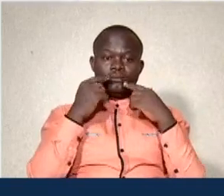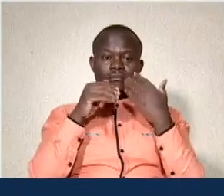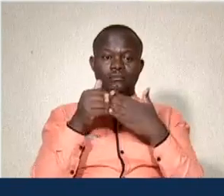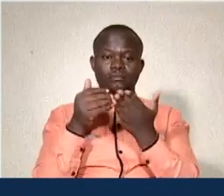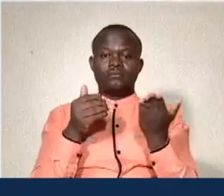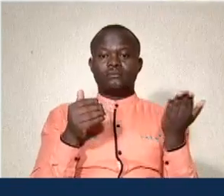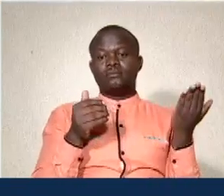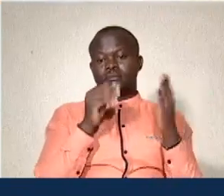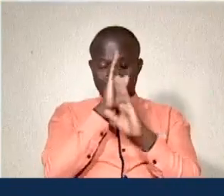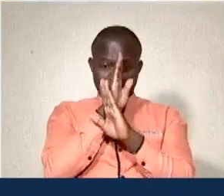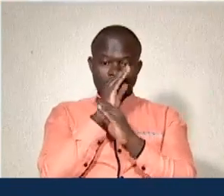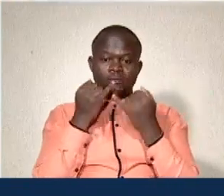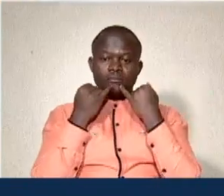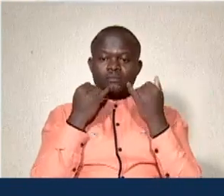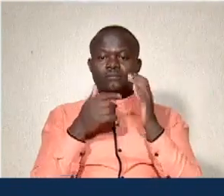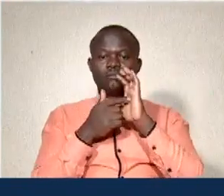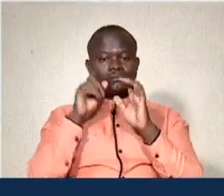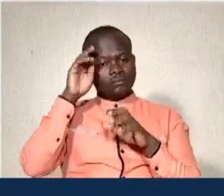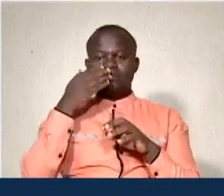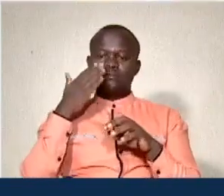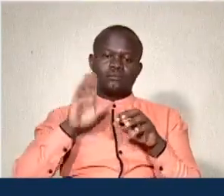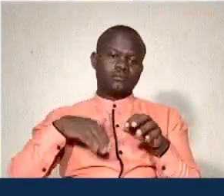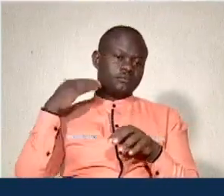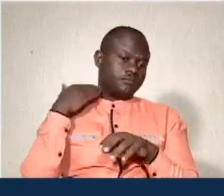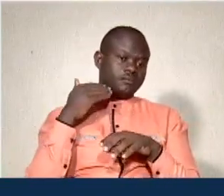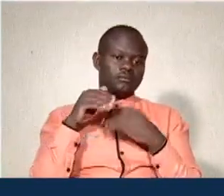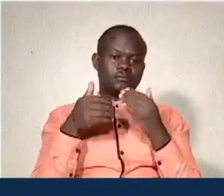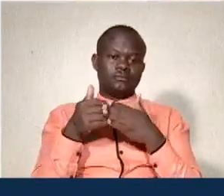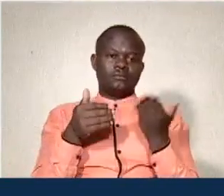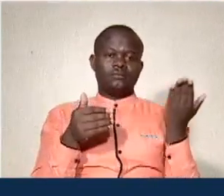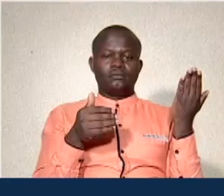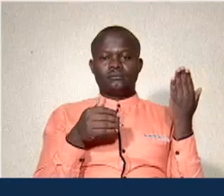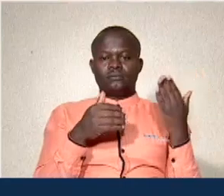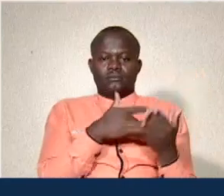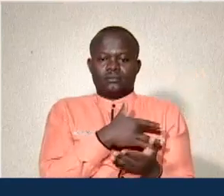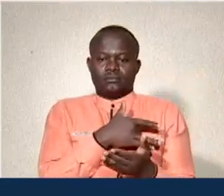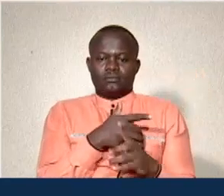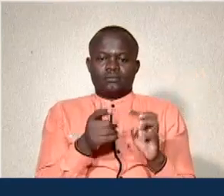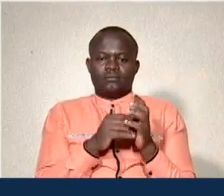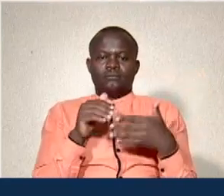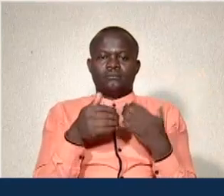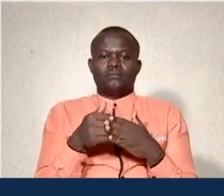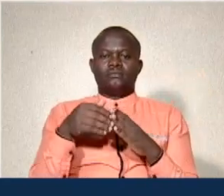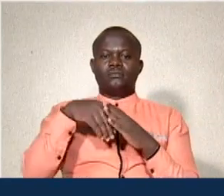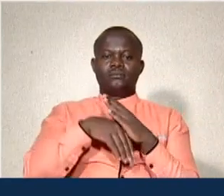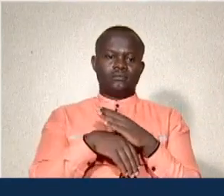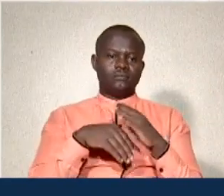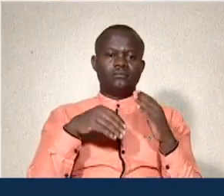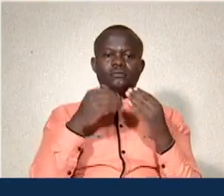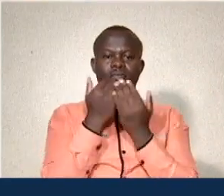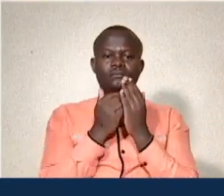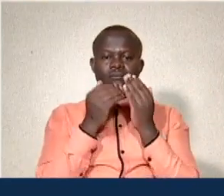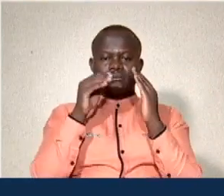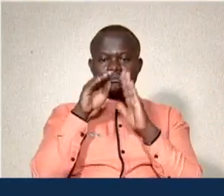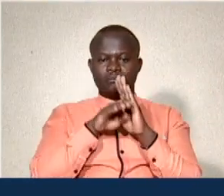abagihisha amakuru ndetse bakanagaragaraho ingengabitekerezo ya Jenoside biri mu bibakomeretsa ndetse bikanasubiza inyuma gahunda y'ubumwe